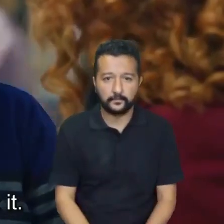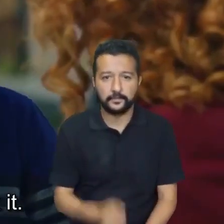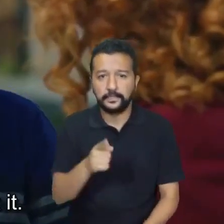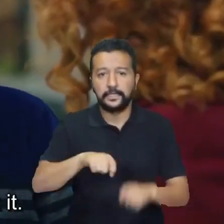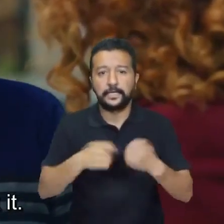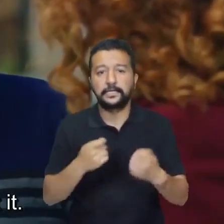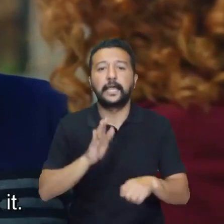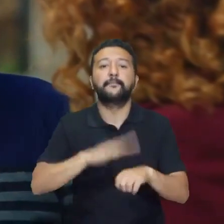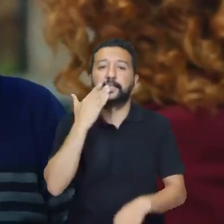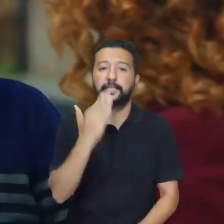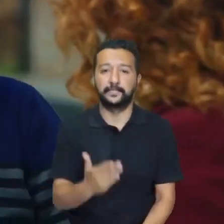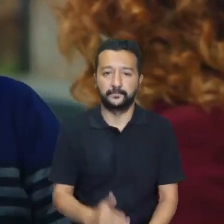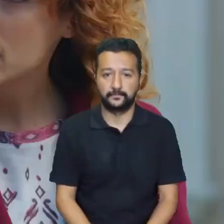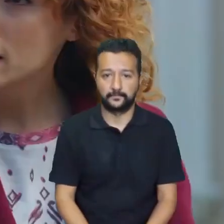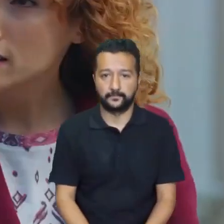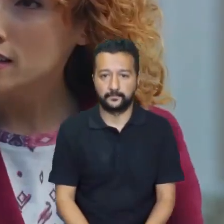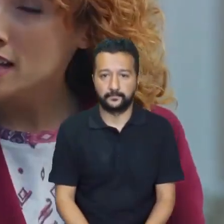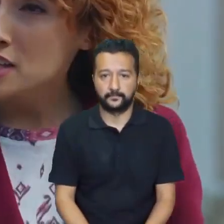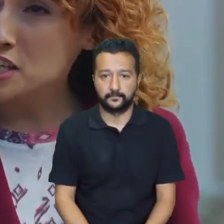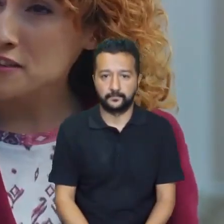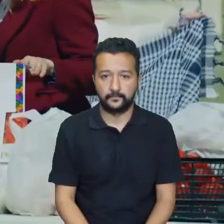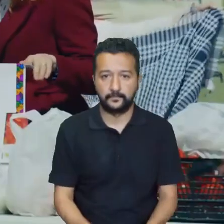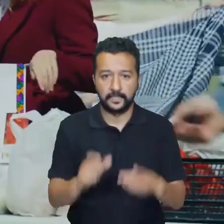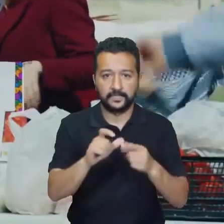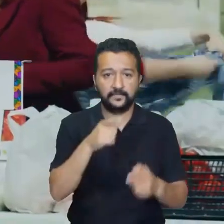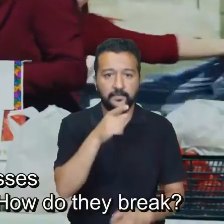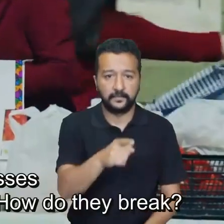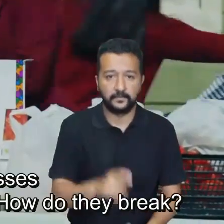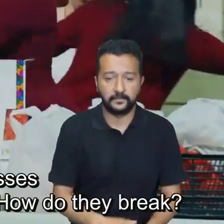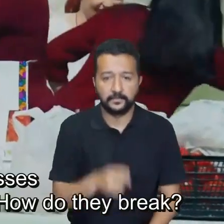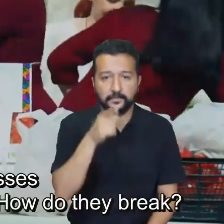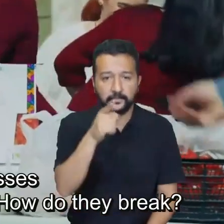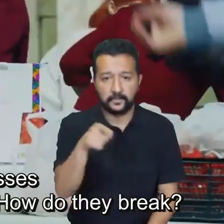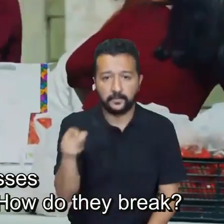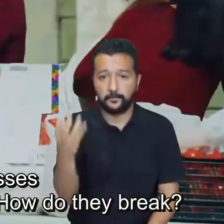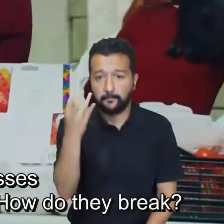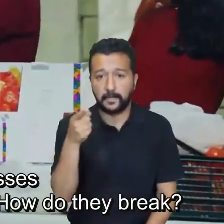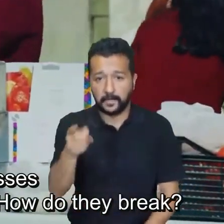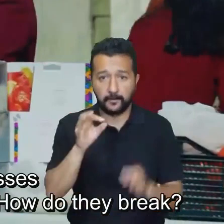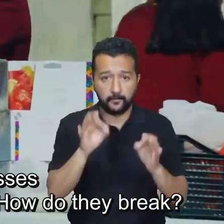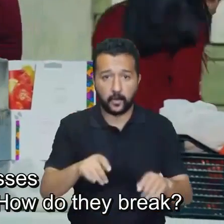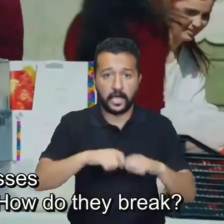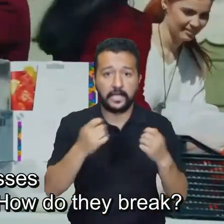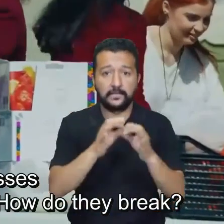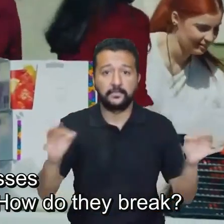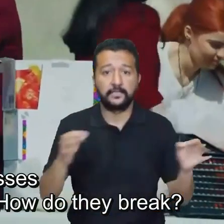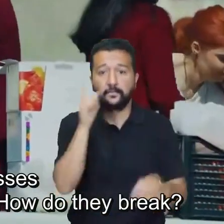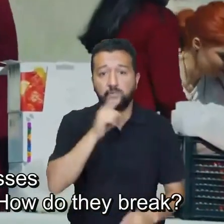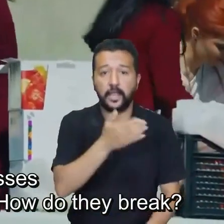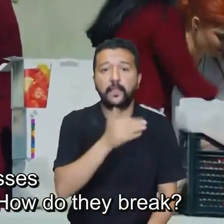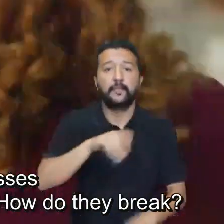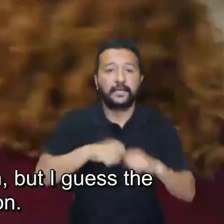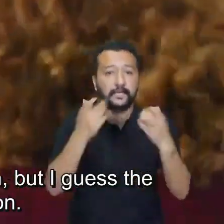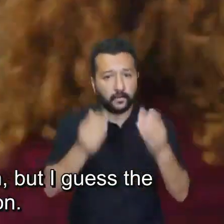Kırıp dökmesinler dedim. Şevket. Çimdikliyor. Sen bu bardakları böyle kırılmaz diye almadın mı?